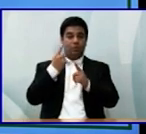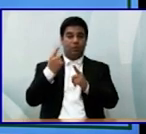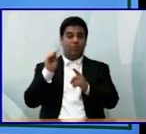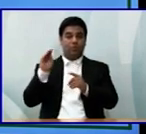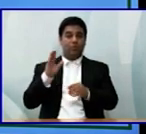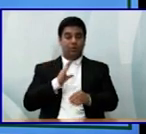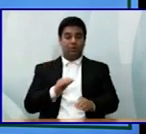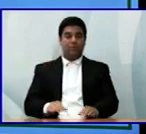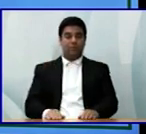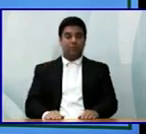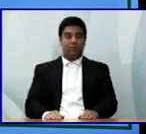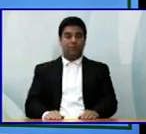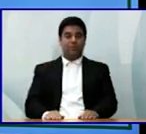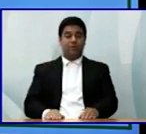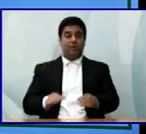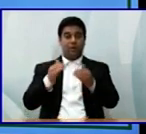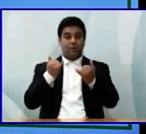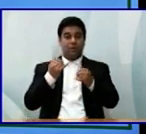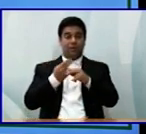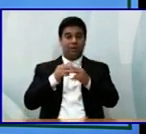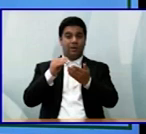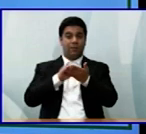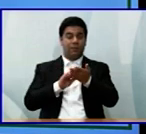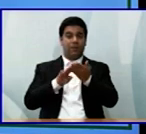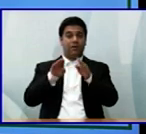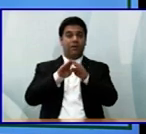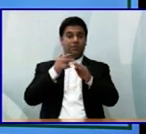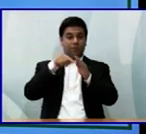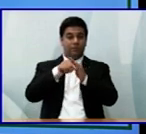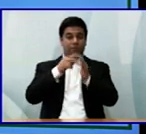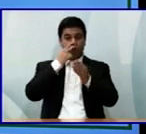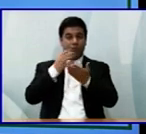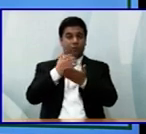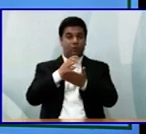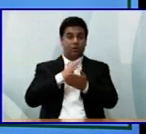ko'rinishda tasvirlab oldik. Endi yana tenglamalar to'plamini tuzdik.